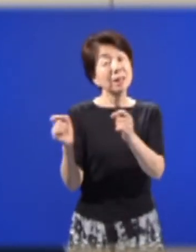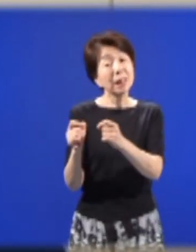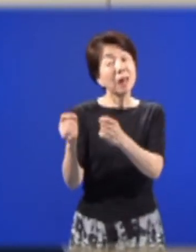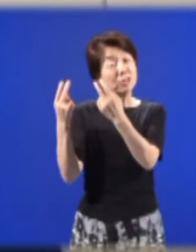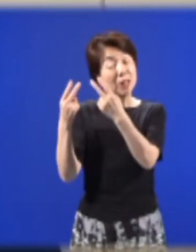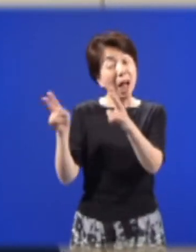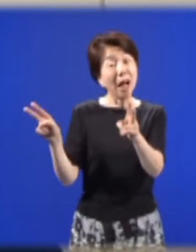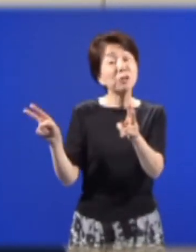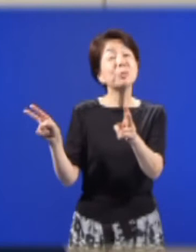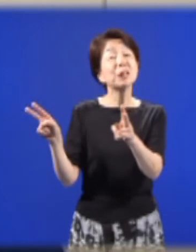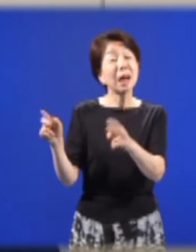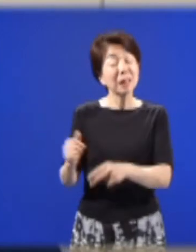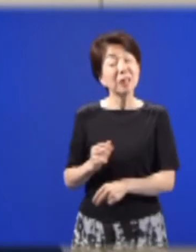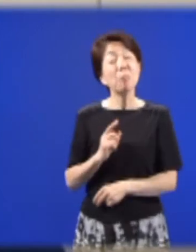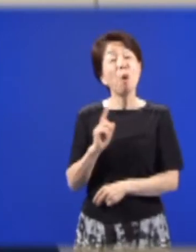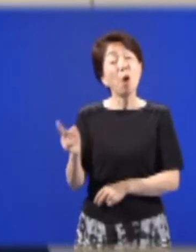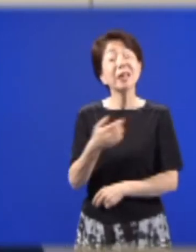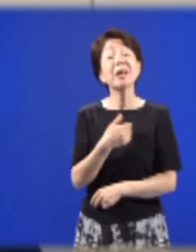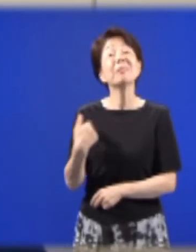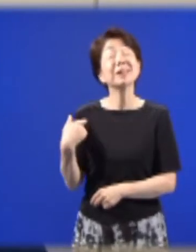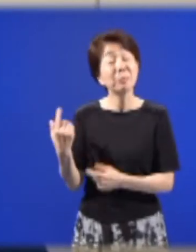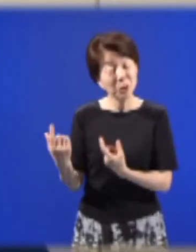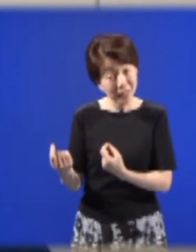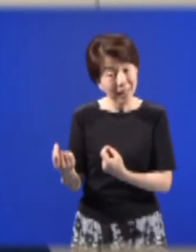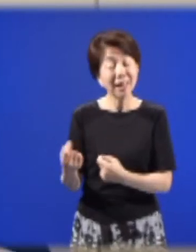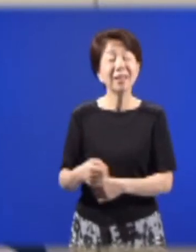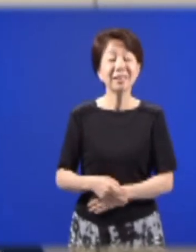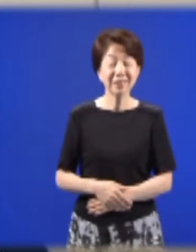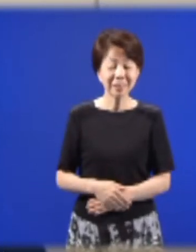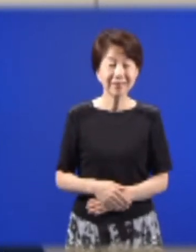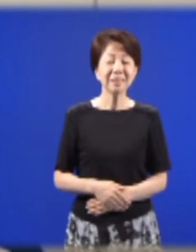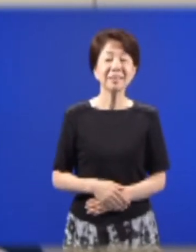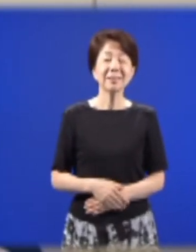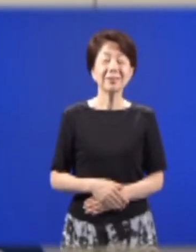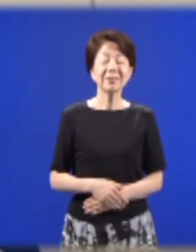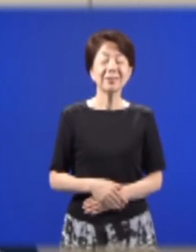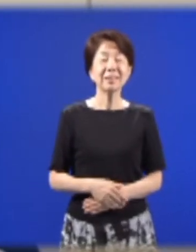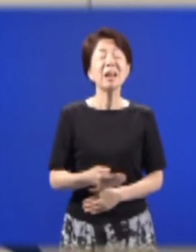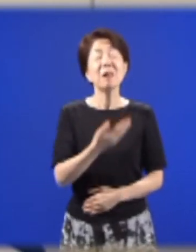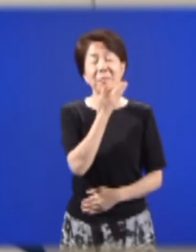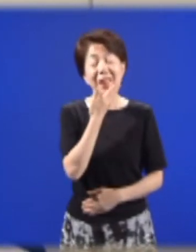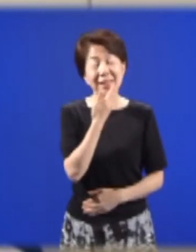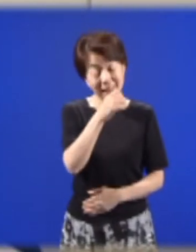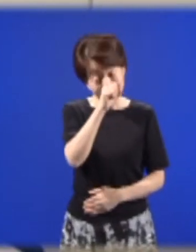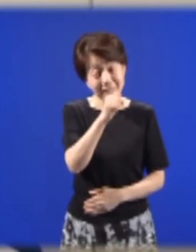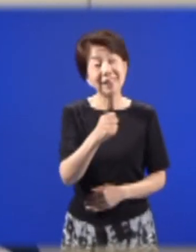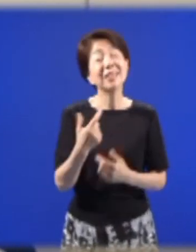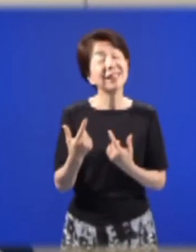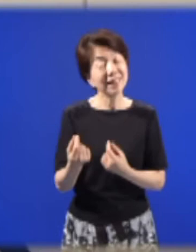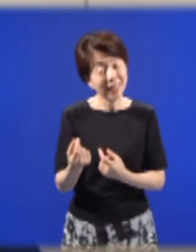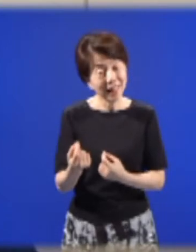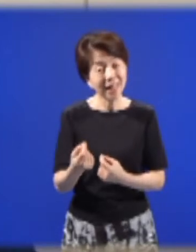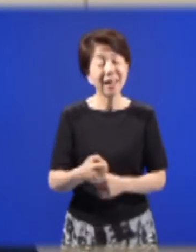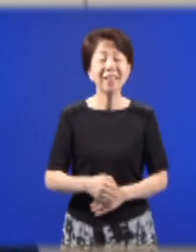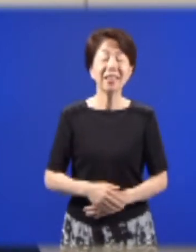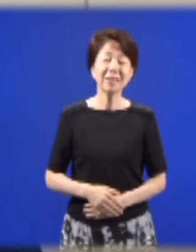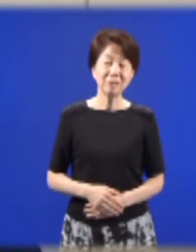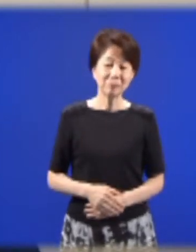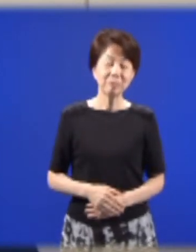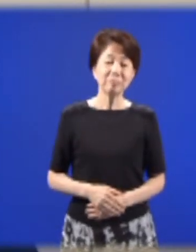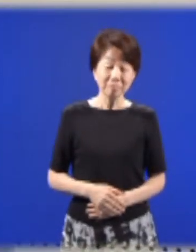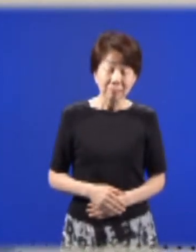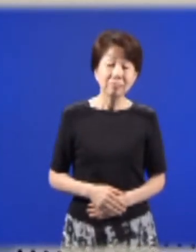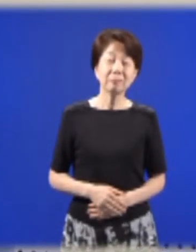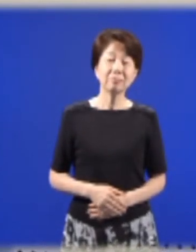館なんかでも経由していくことができますよね。 近くにありますもんね。 はい、やっぱり便利がいいってことはとってもいいところと思います